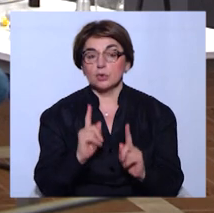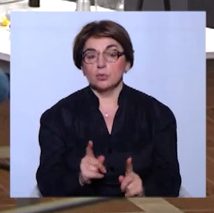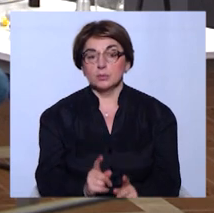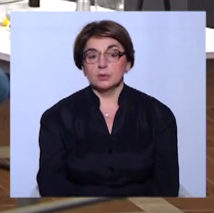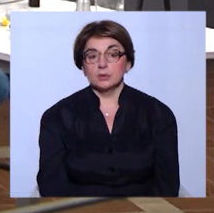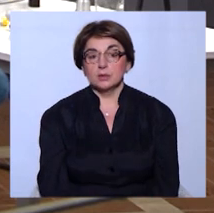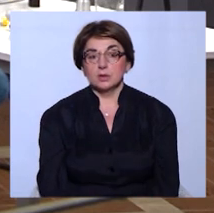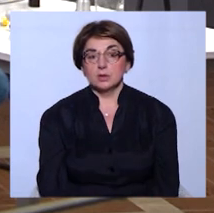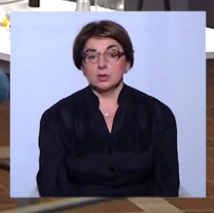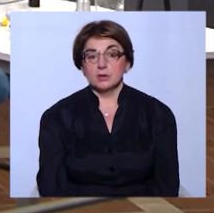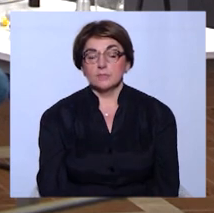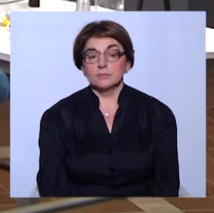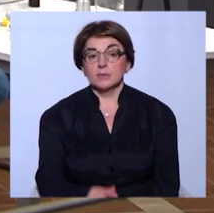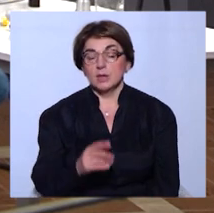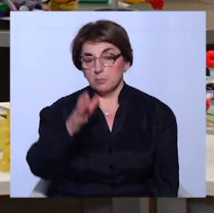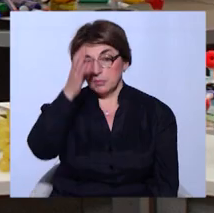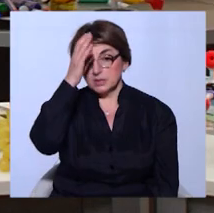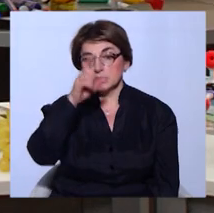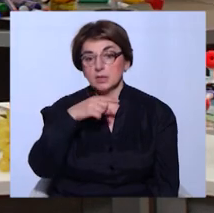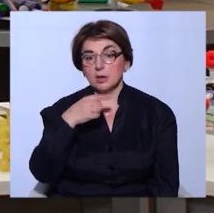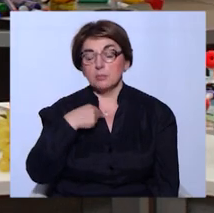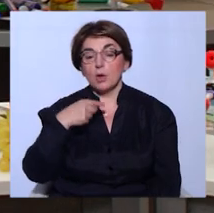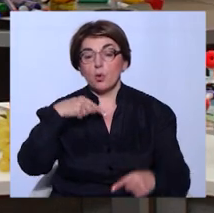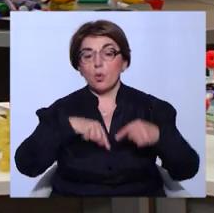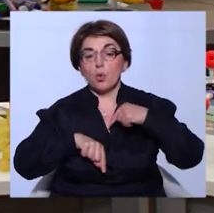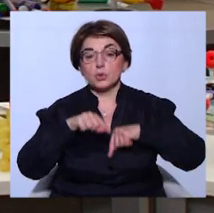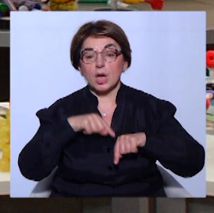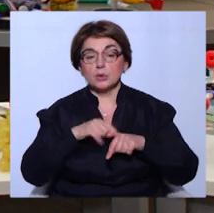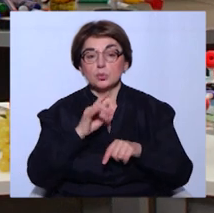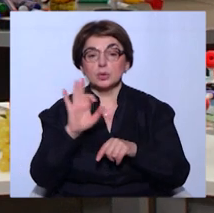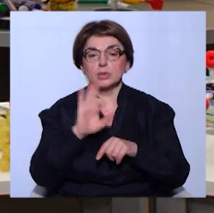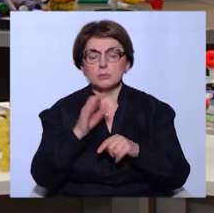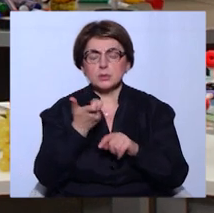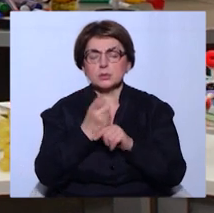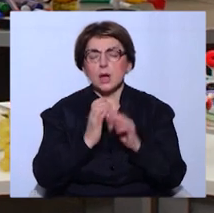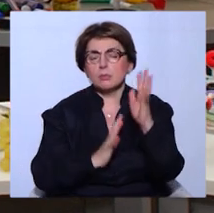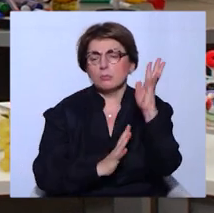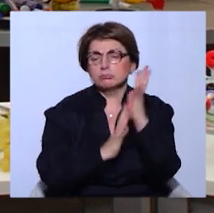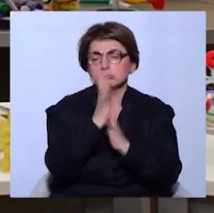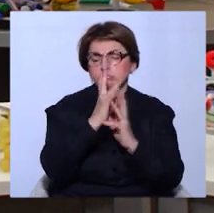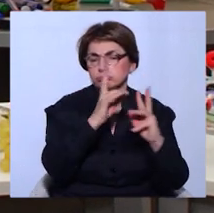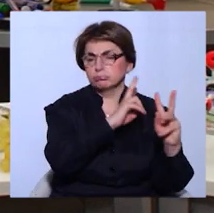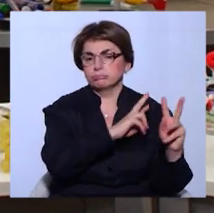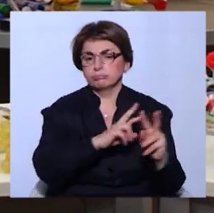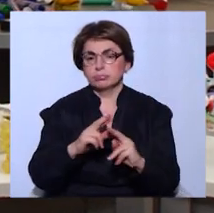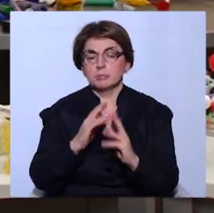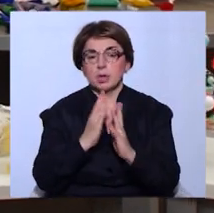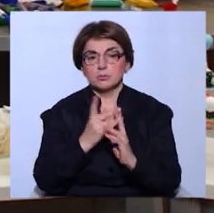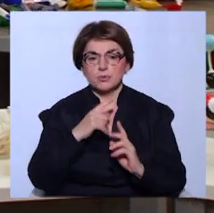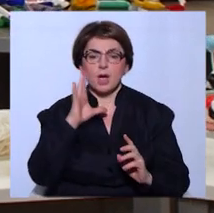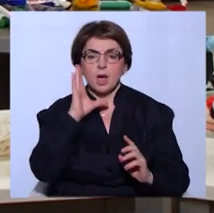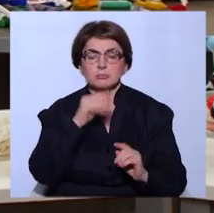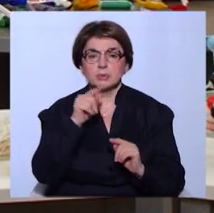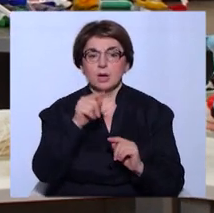უღრანტყედ მიმაჩნია და თუ გაქვს ასეთი გამბედაობა, წამომყევიო. რატომ ასახელებს ორგანულ